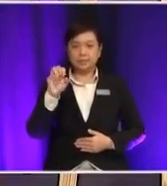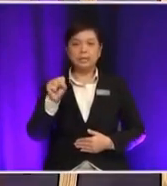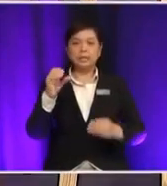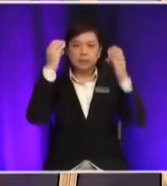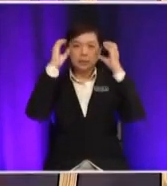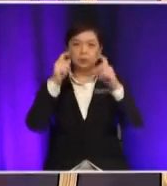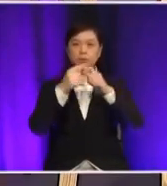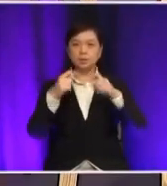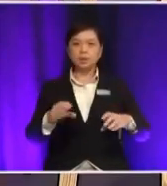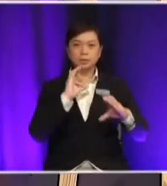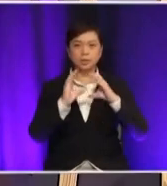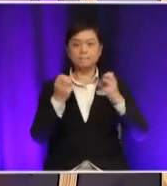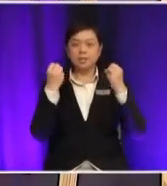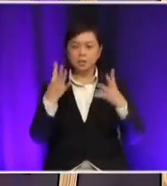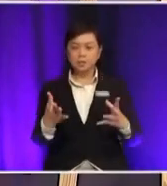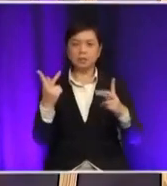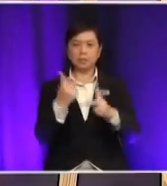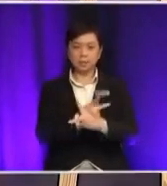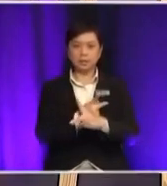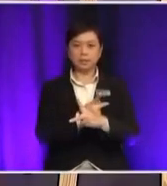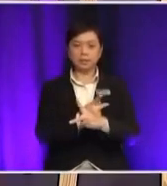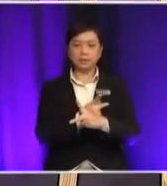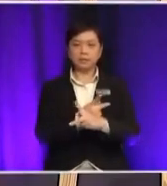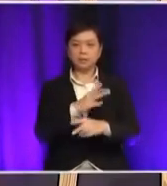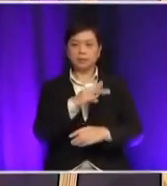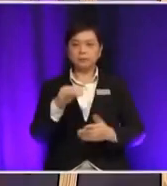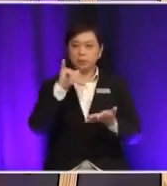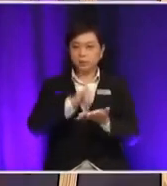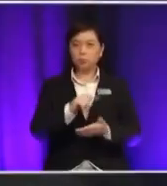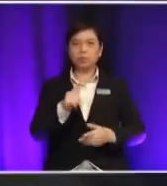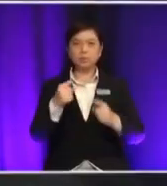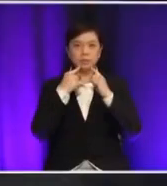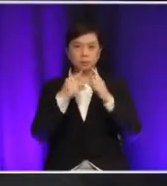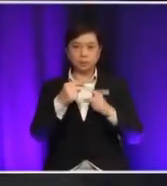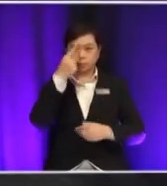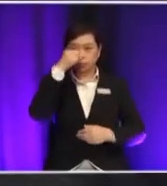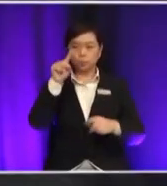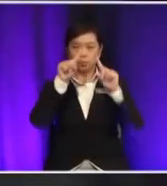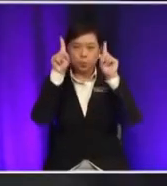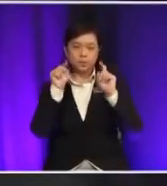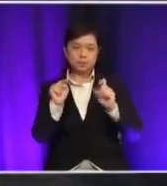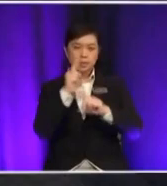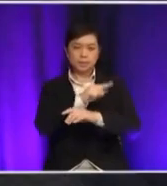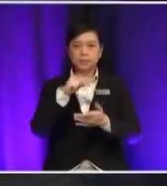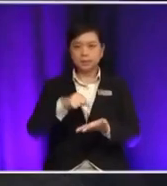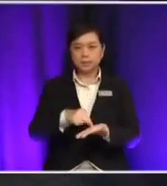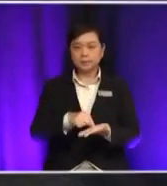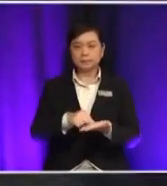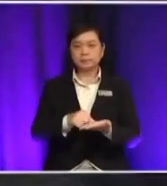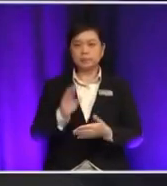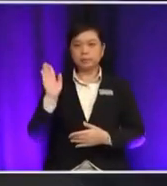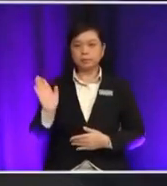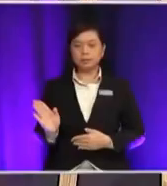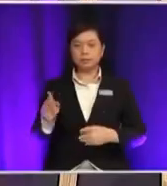Itu semua adalah jawaban untuk eee Quiz kita hari Oke so Quiz yang pertama Oke ini adalah perbedaan